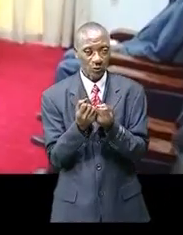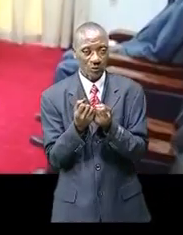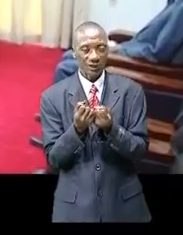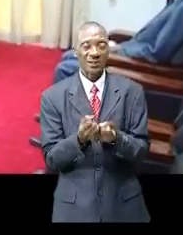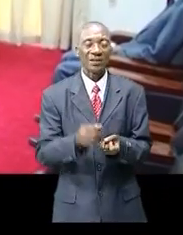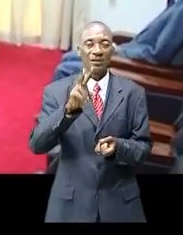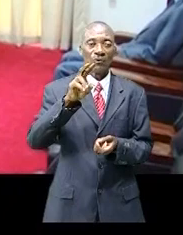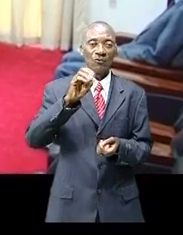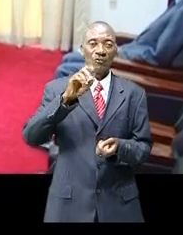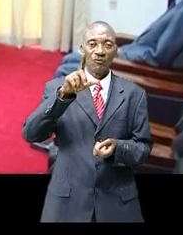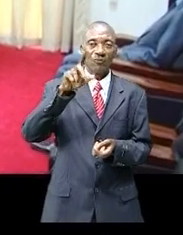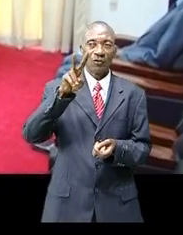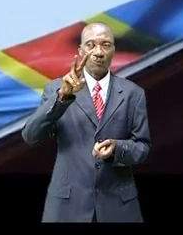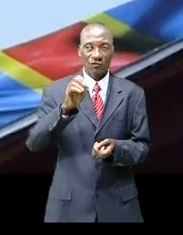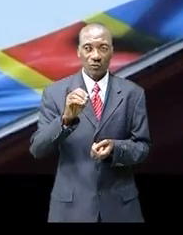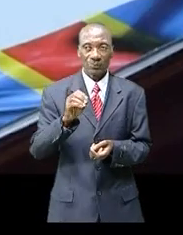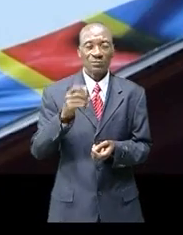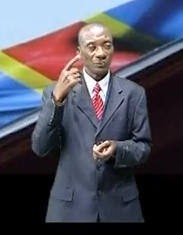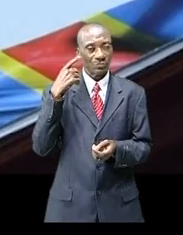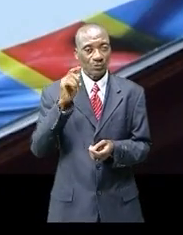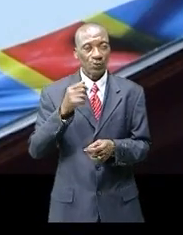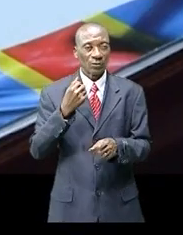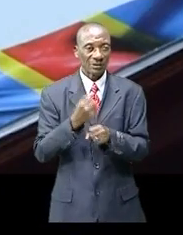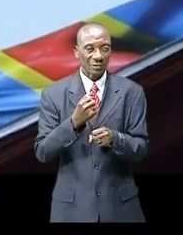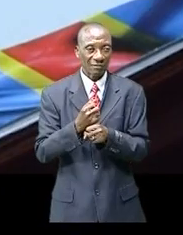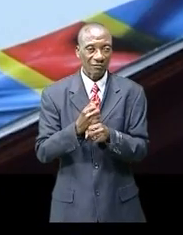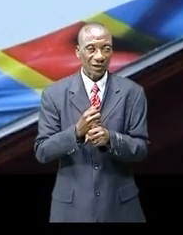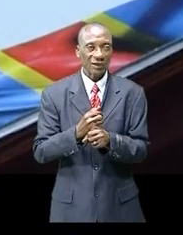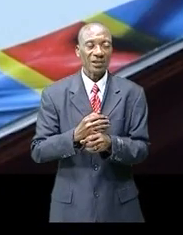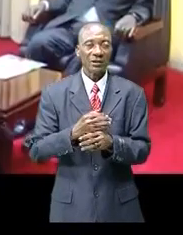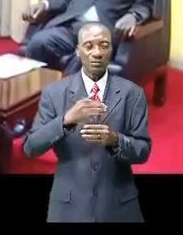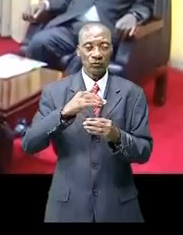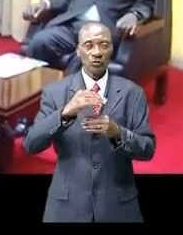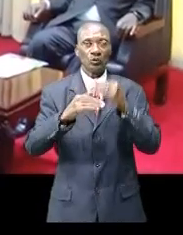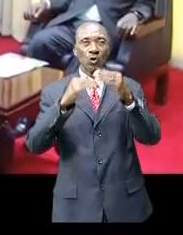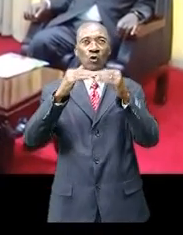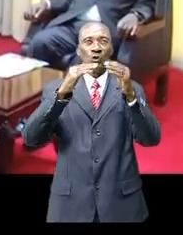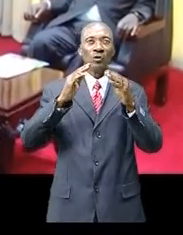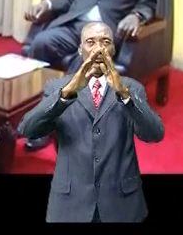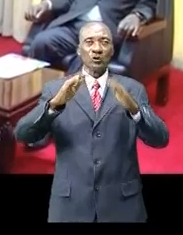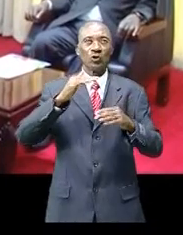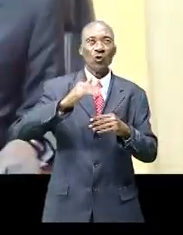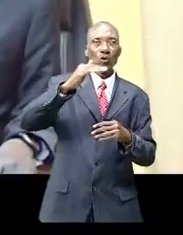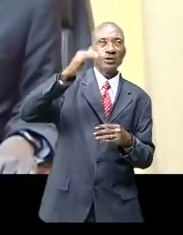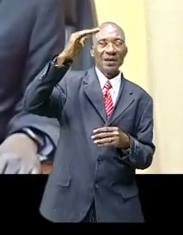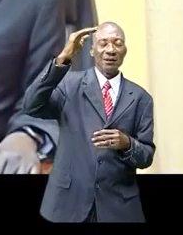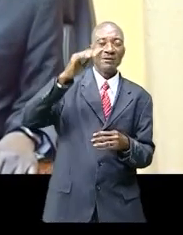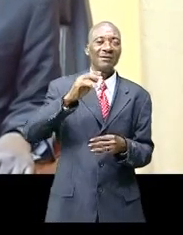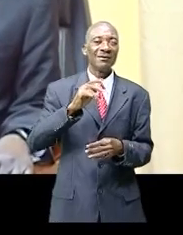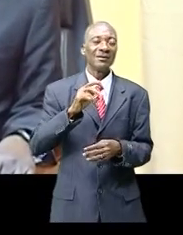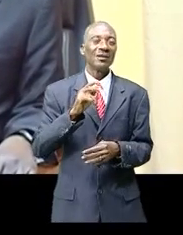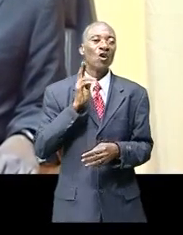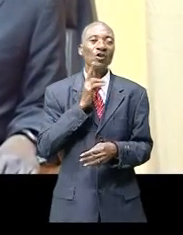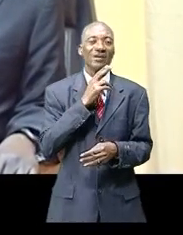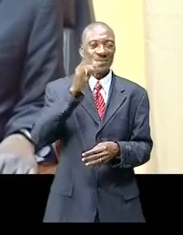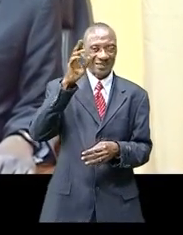Volvo, structure chargée de la réhabilitation de la tour de Pullman Hotel à Kinshasa, ex-grand hôtel, dont le démarrage